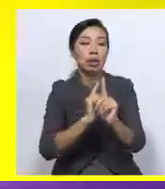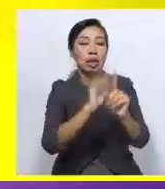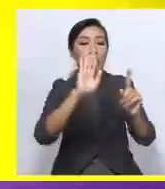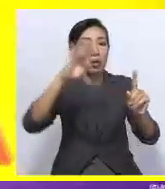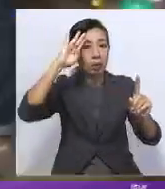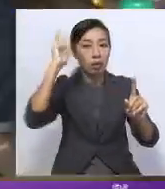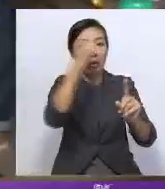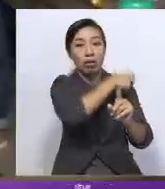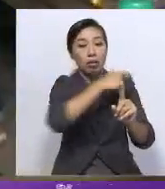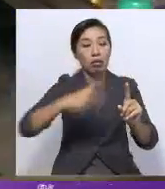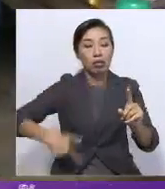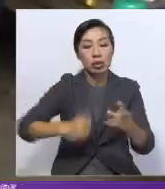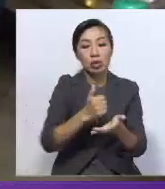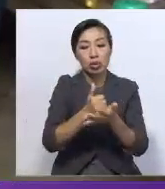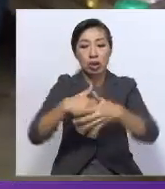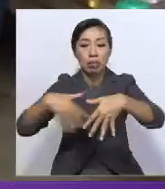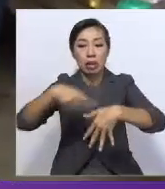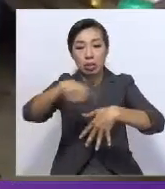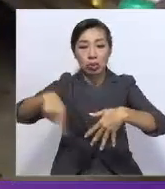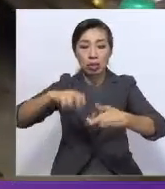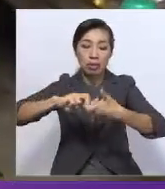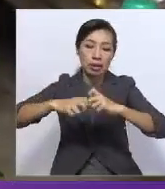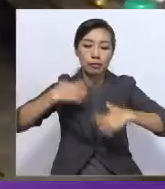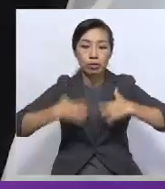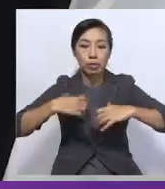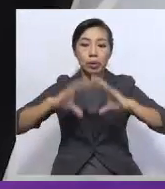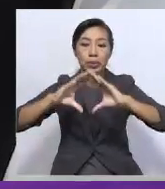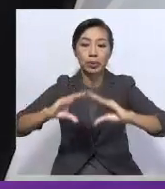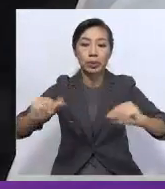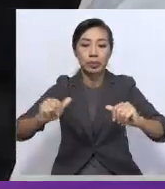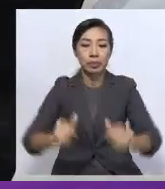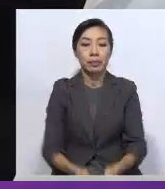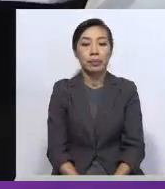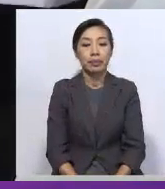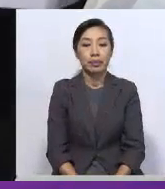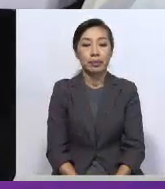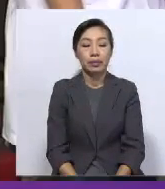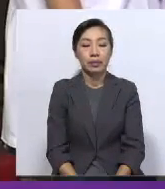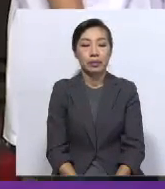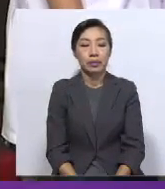จ้าอยู่หัวในการบรรเทาความเดือดร้อนและแก้ไขปัญหาให้กับประชาชนค่ะ